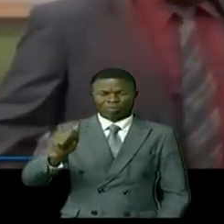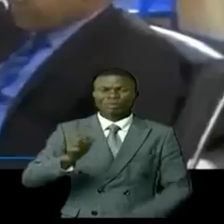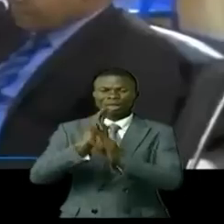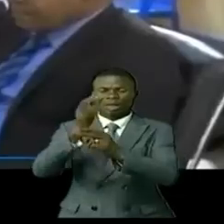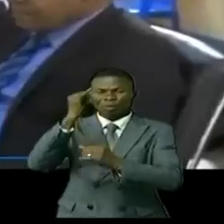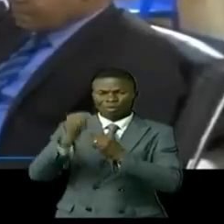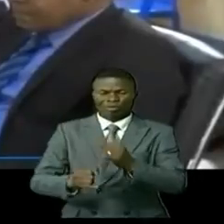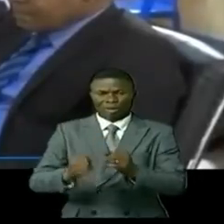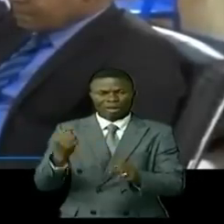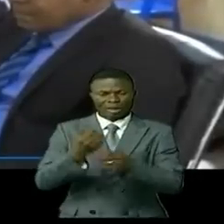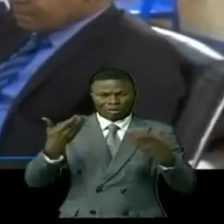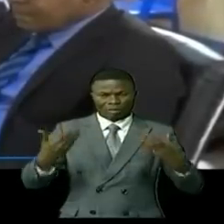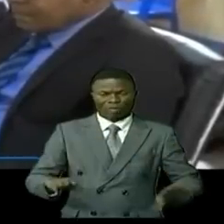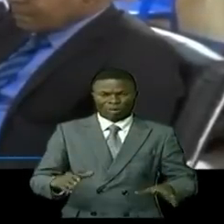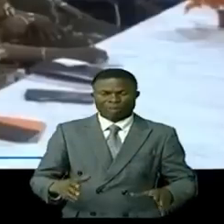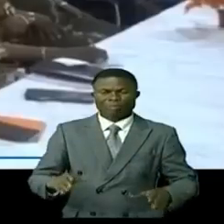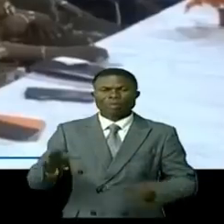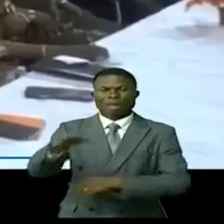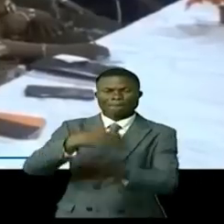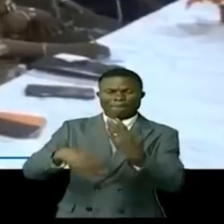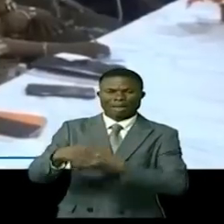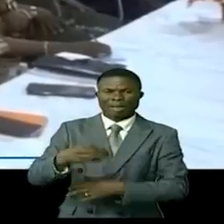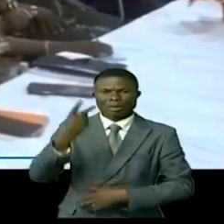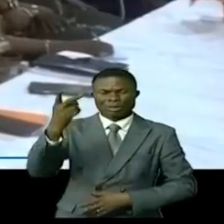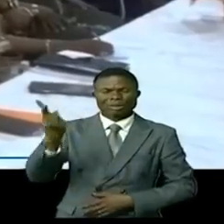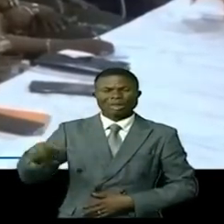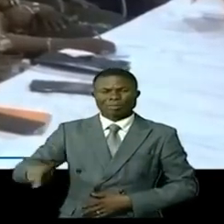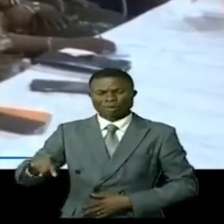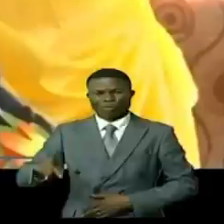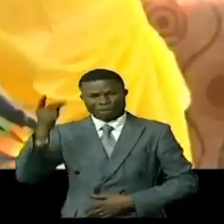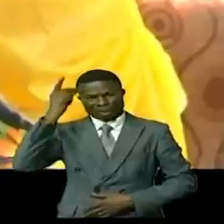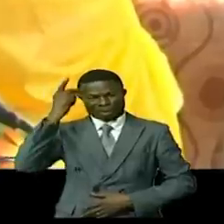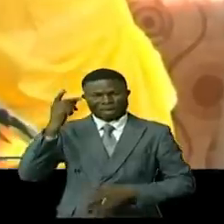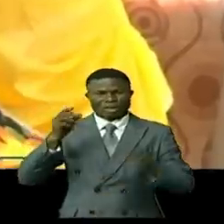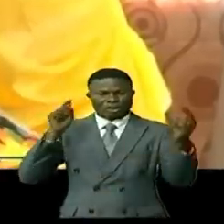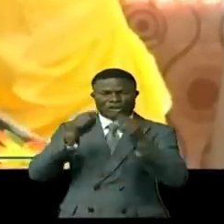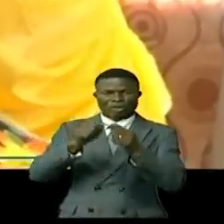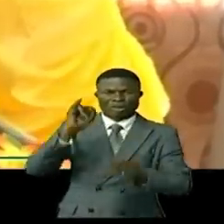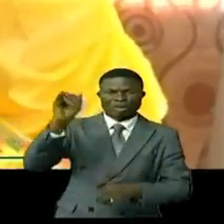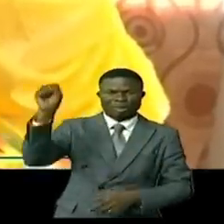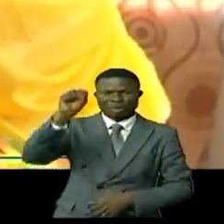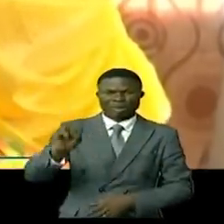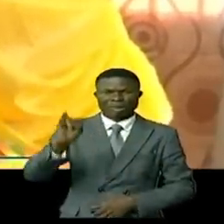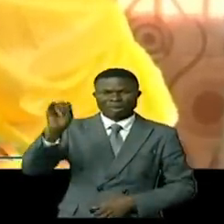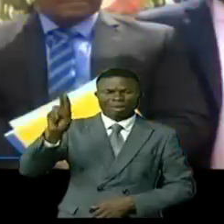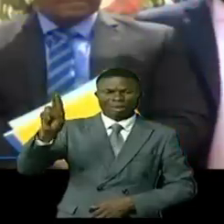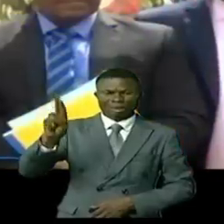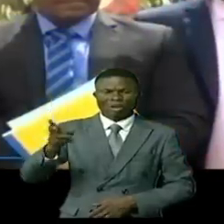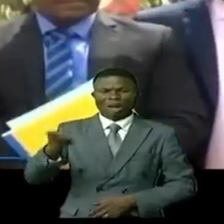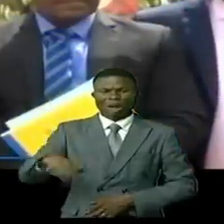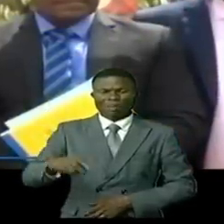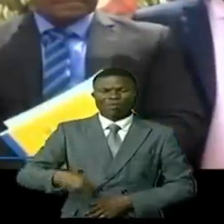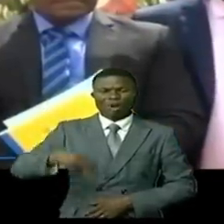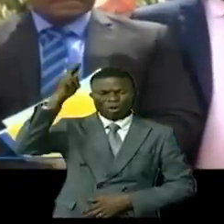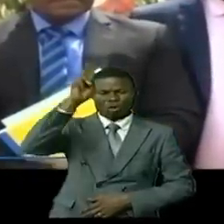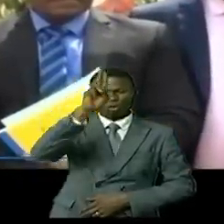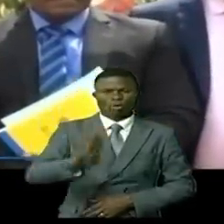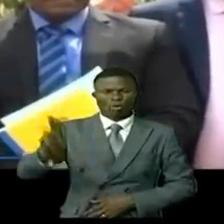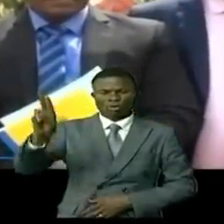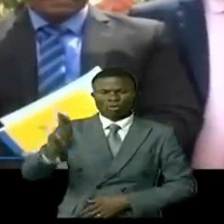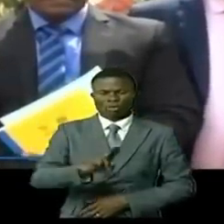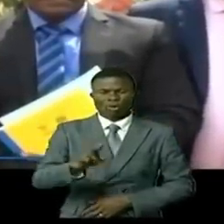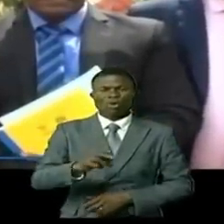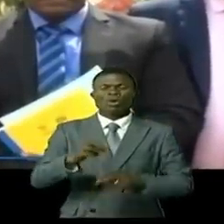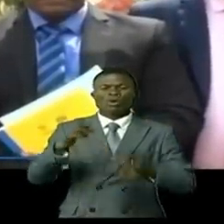des missions de jumelage des élus provinciaux de Kinshasa à Isiro, avec la province du Haut-Ouélé. Pendant son séjour dans le